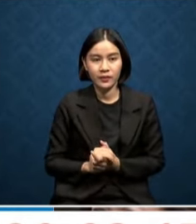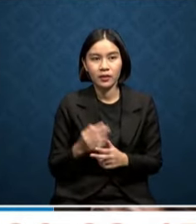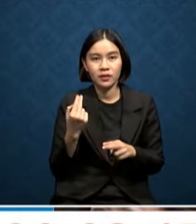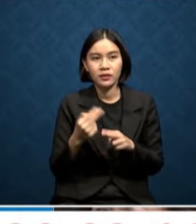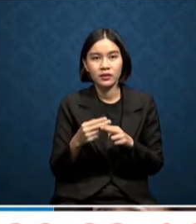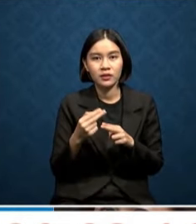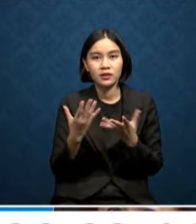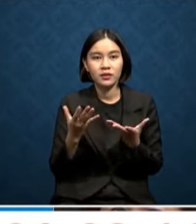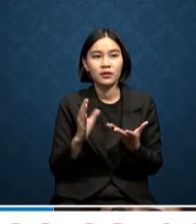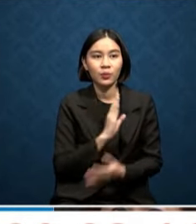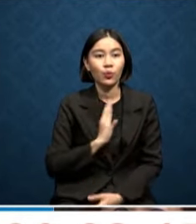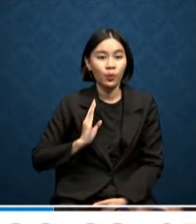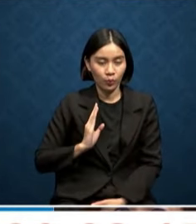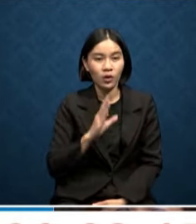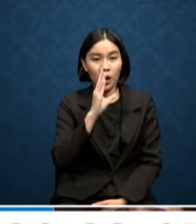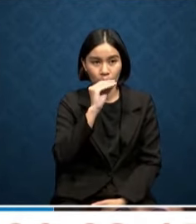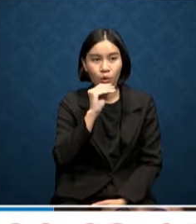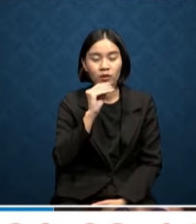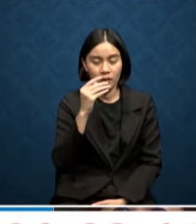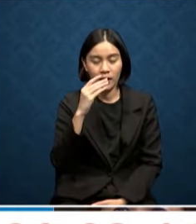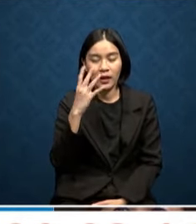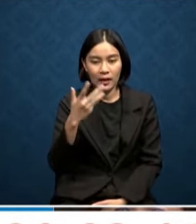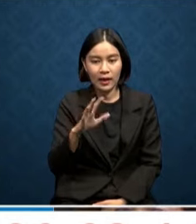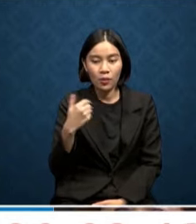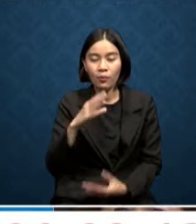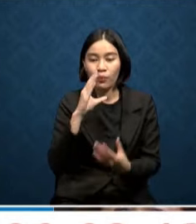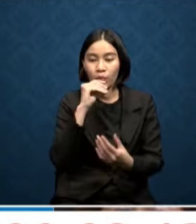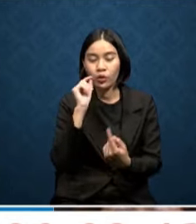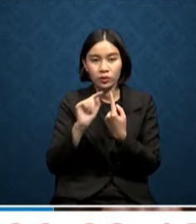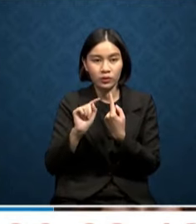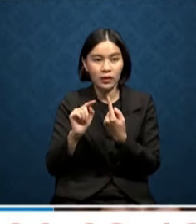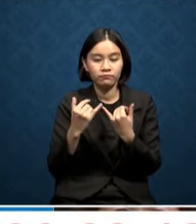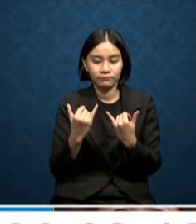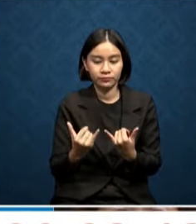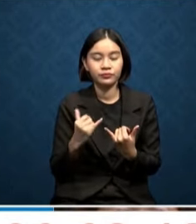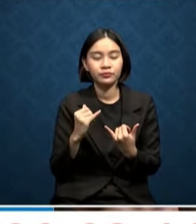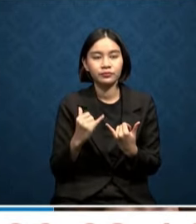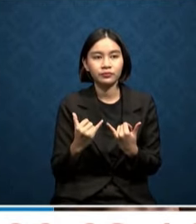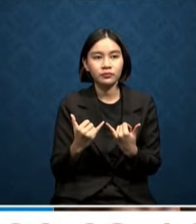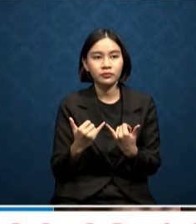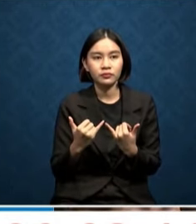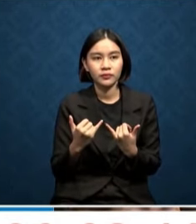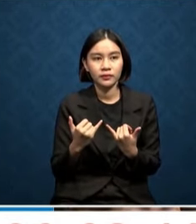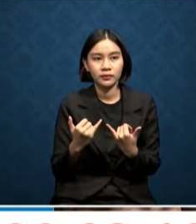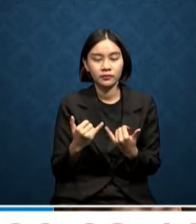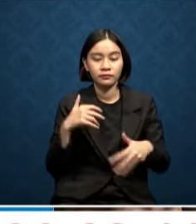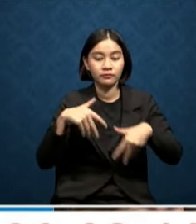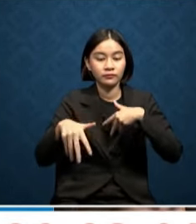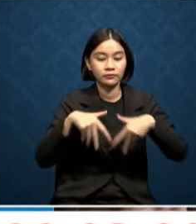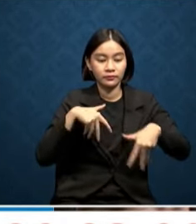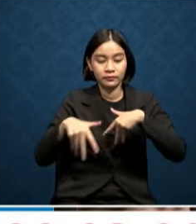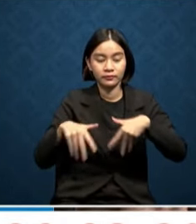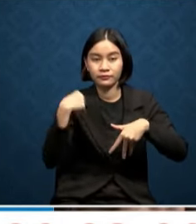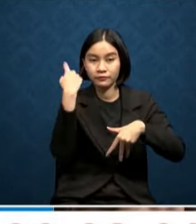ซุปเปอร์บอร์ดก็ได้พูดถึงชื่อนี้แล้วก็ยังพูดถึงว่าปัจจุบันนี้ประชาชน